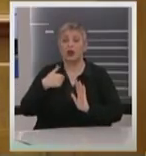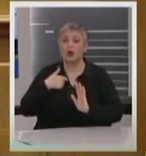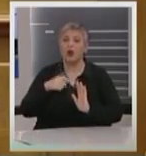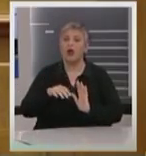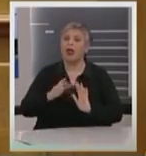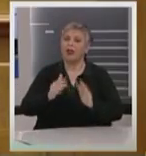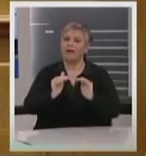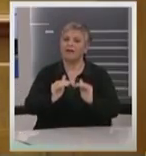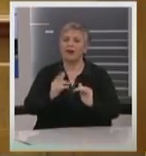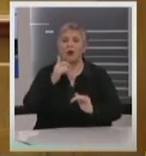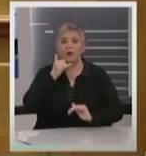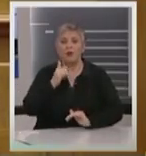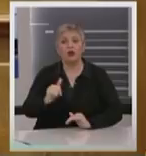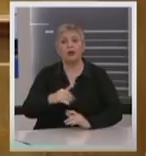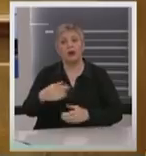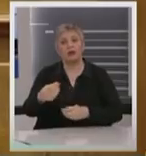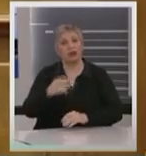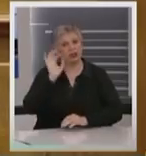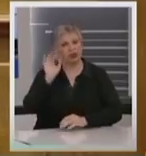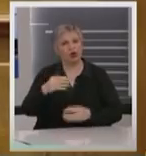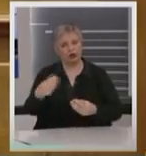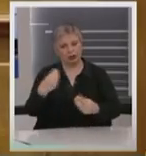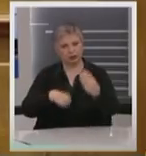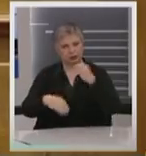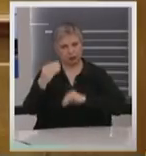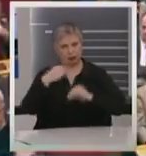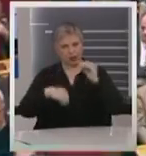μερικές δεκάδες χιλιάδες ψήφων.